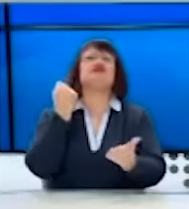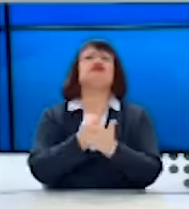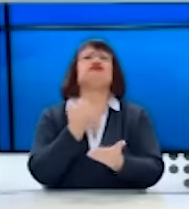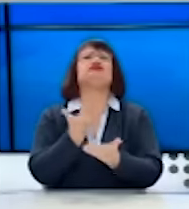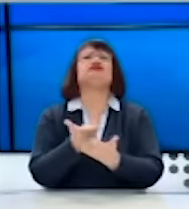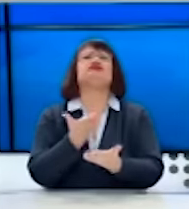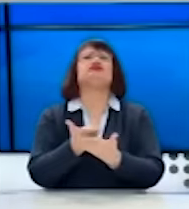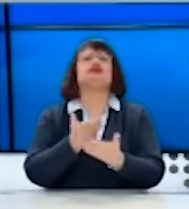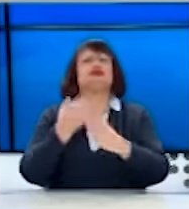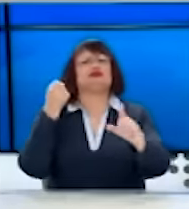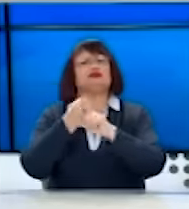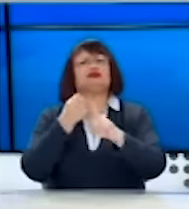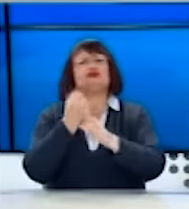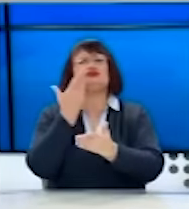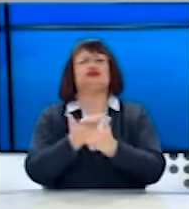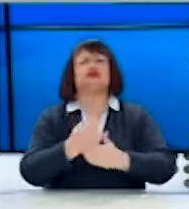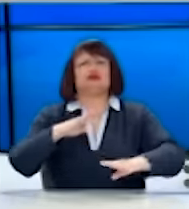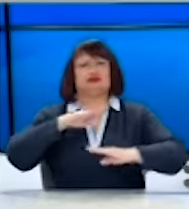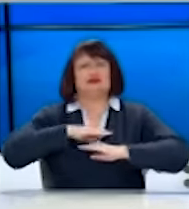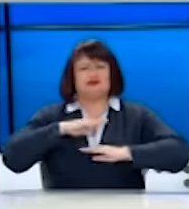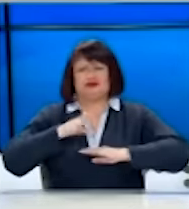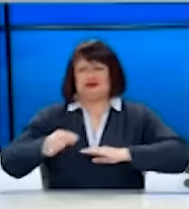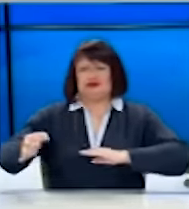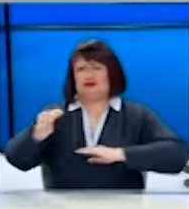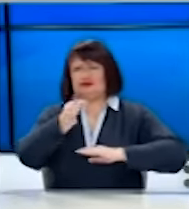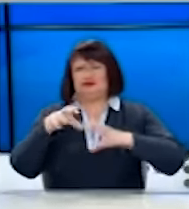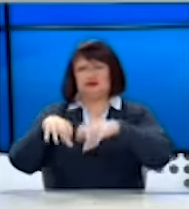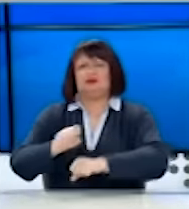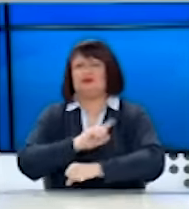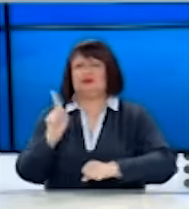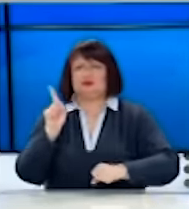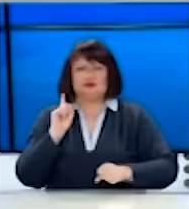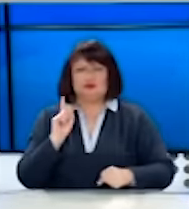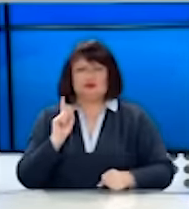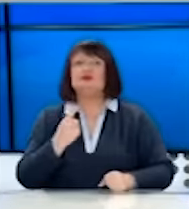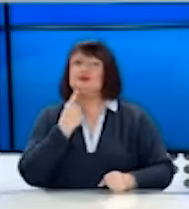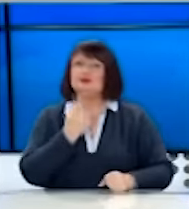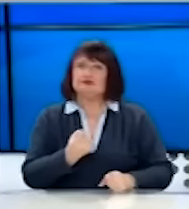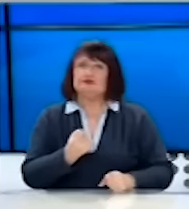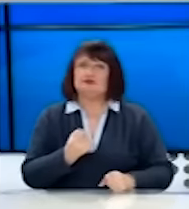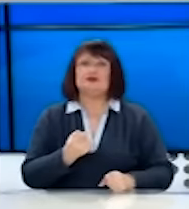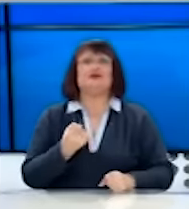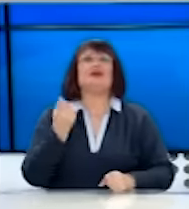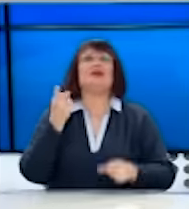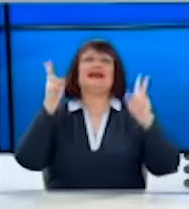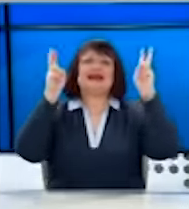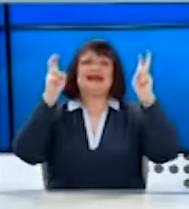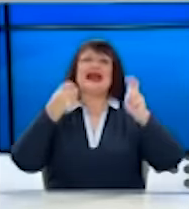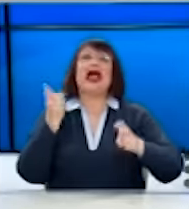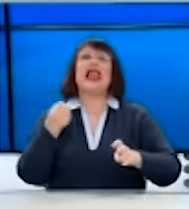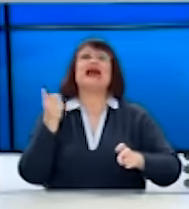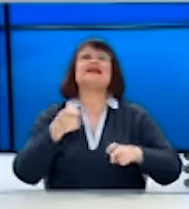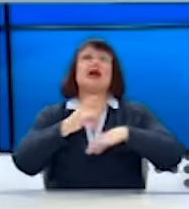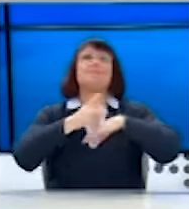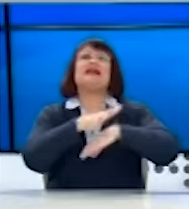της, όπως την αποστρατιωτικοποίηση των νησιών μέχρι και το δόγμα της γαλάζιας πατρίδας. Για